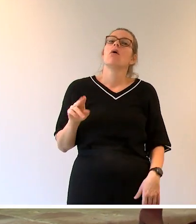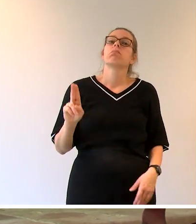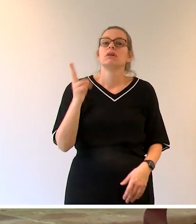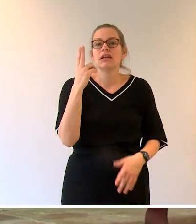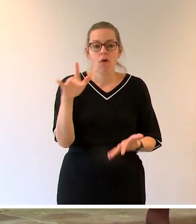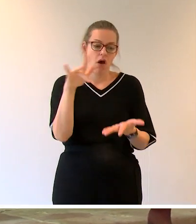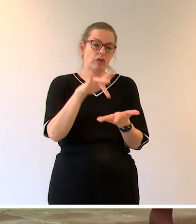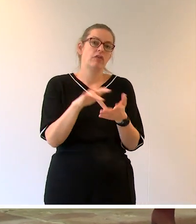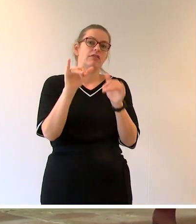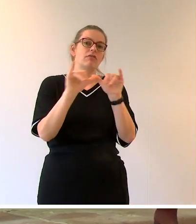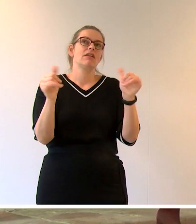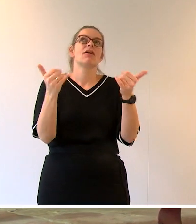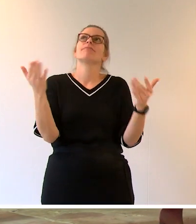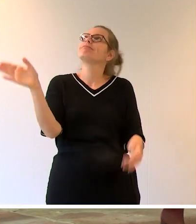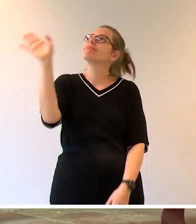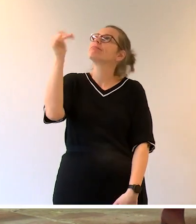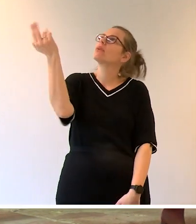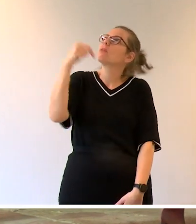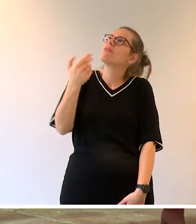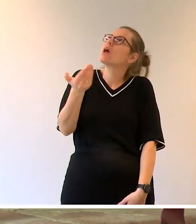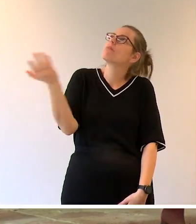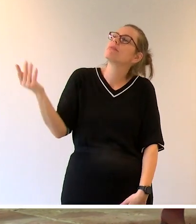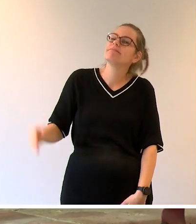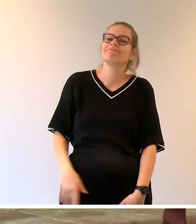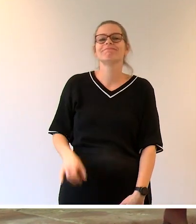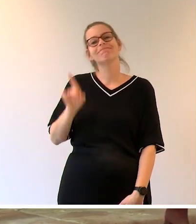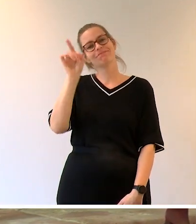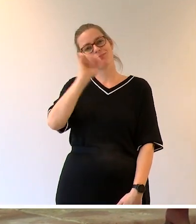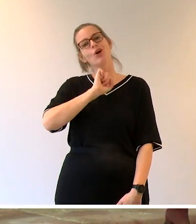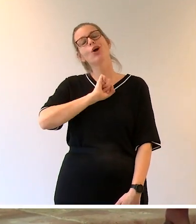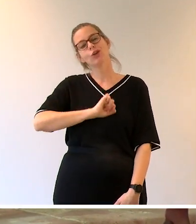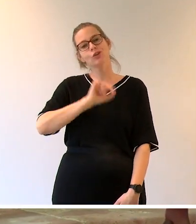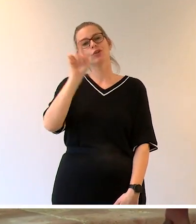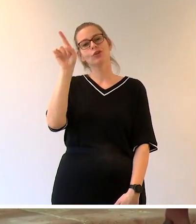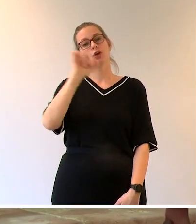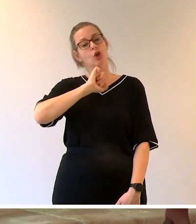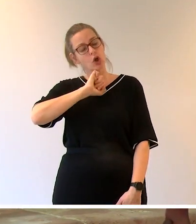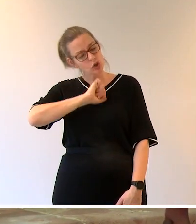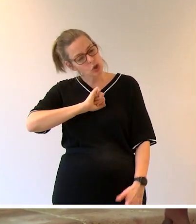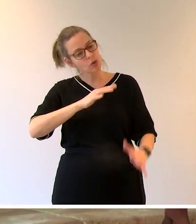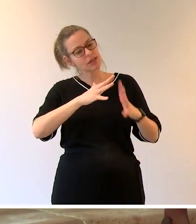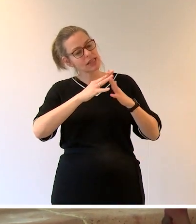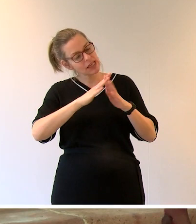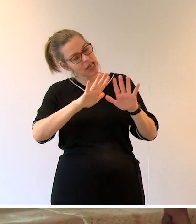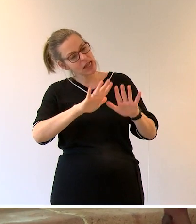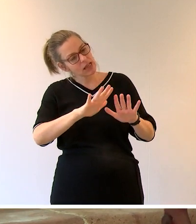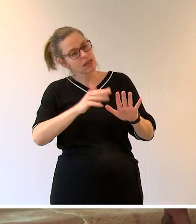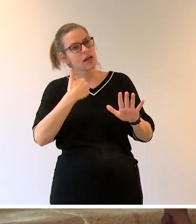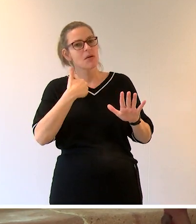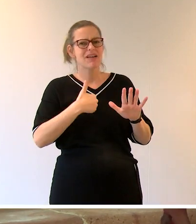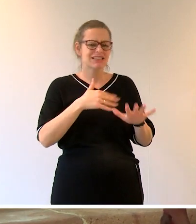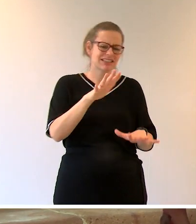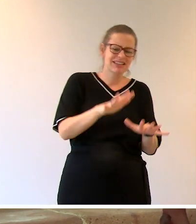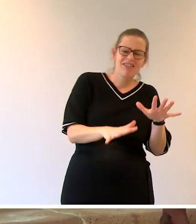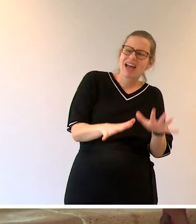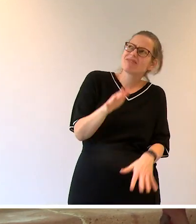Advent vieren? Waarom komt God dan niet? God heeft geduld. Geduld met de kerk. Waar mensen nog